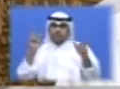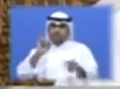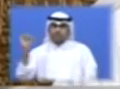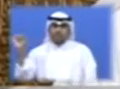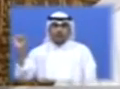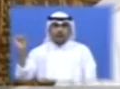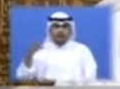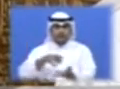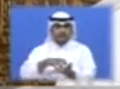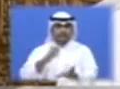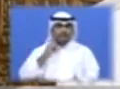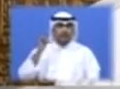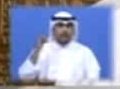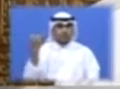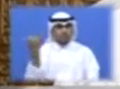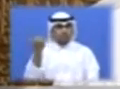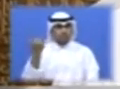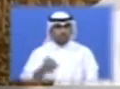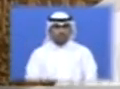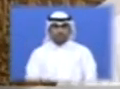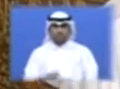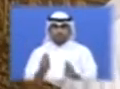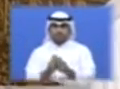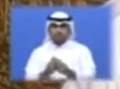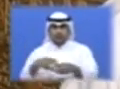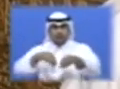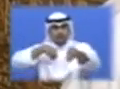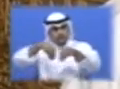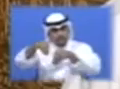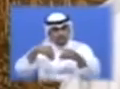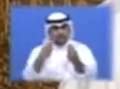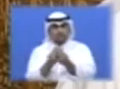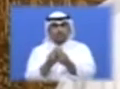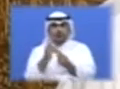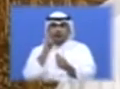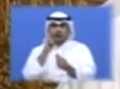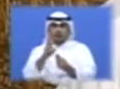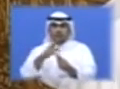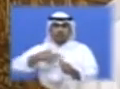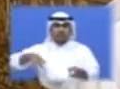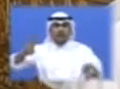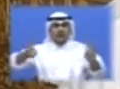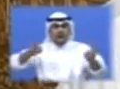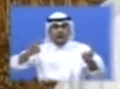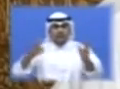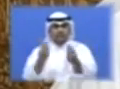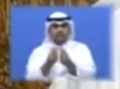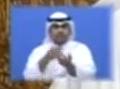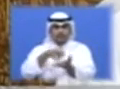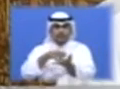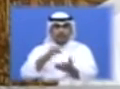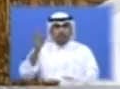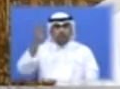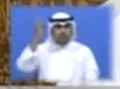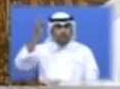دور كبير في اتحاد الإذاعات العربية من خلال عملية التبادل البرامجي، من خلال المشاركات في الفعاليات التي تقام هنا في تونس